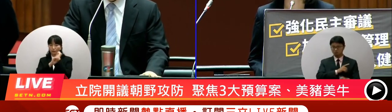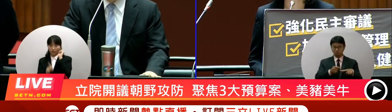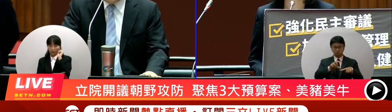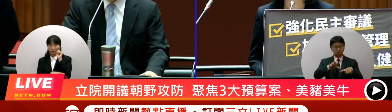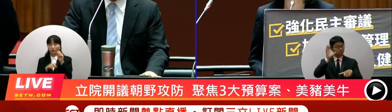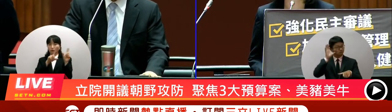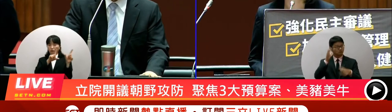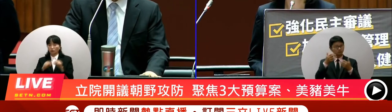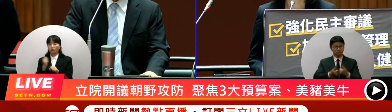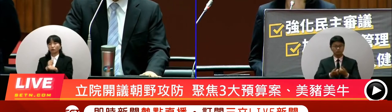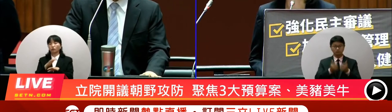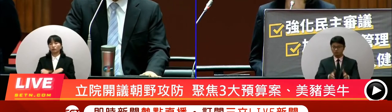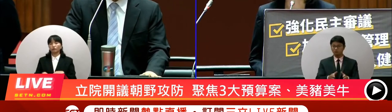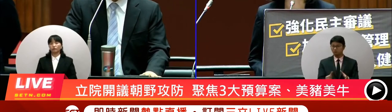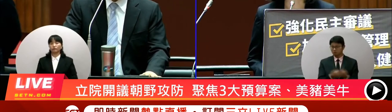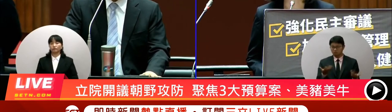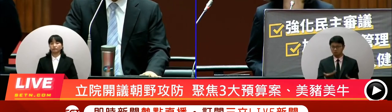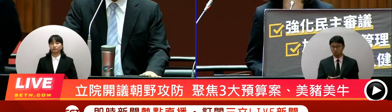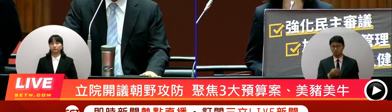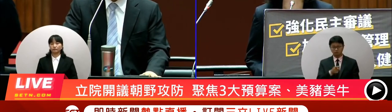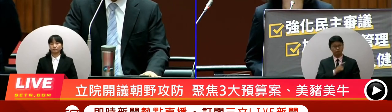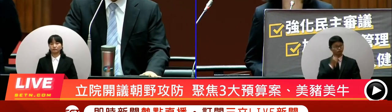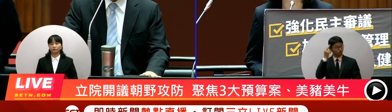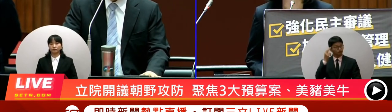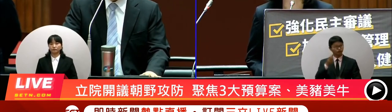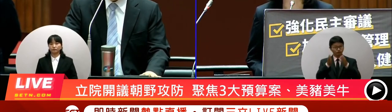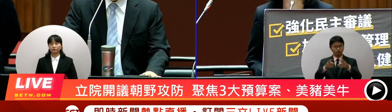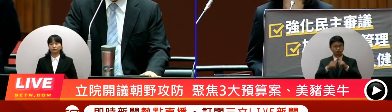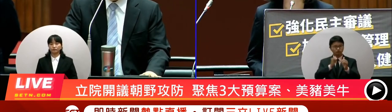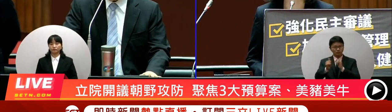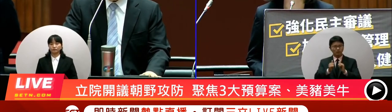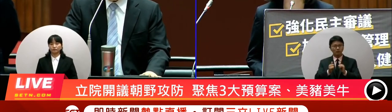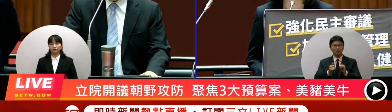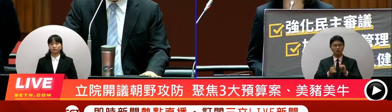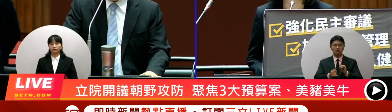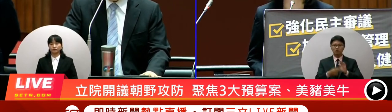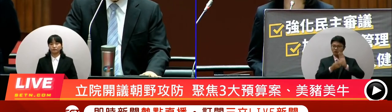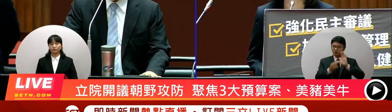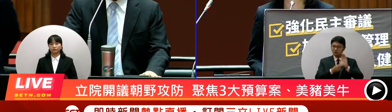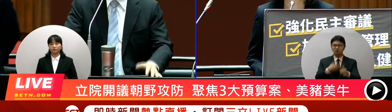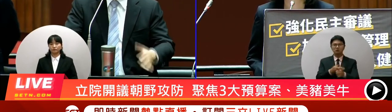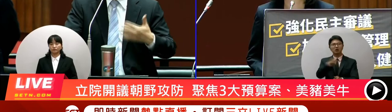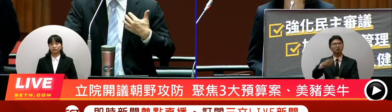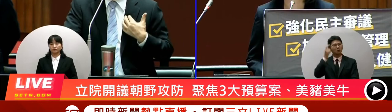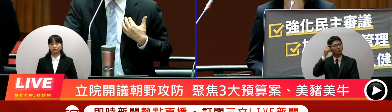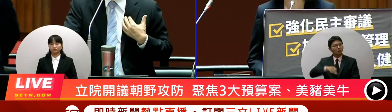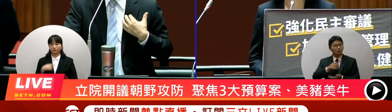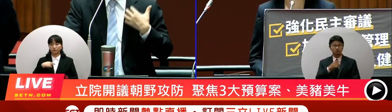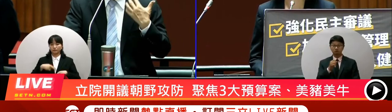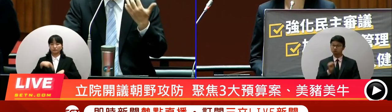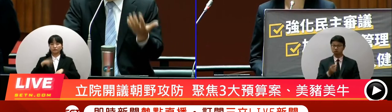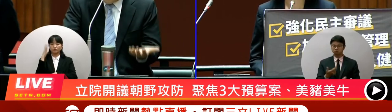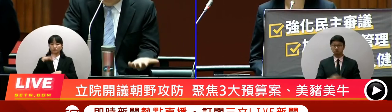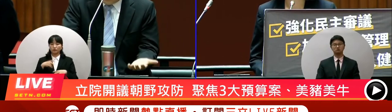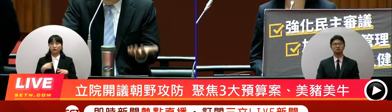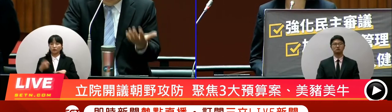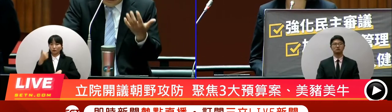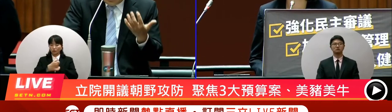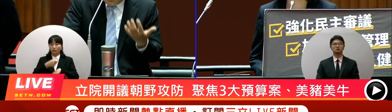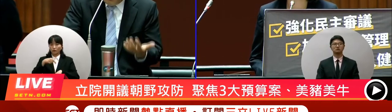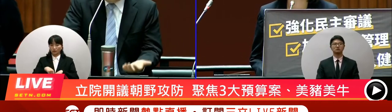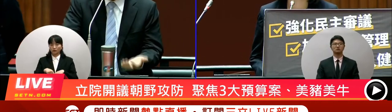定来进行。 所以行政院仍然不觉得需要对国人再召开公听会，让他们能够表示意见。 我们今天像这样